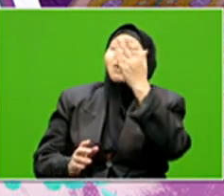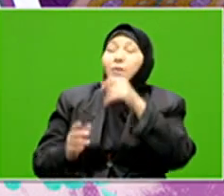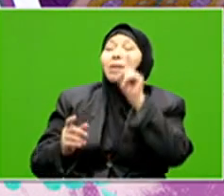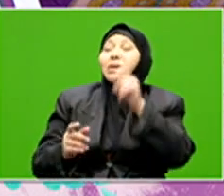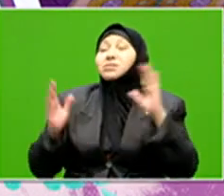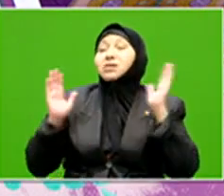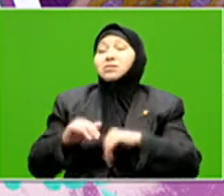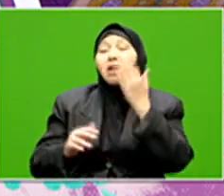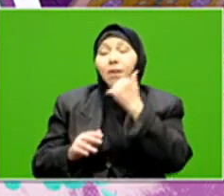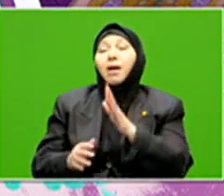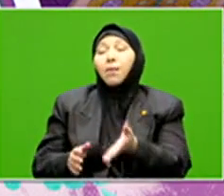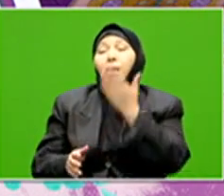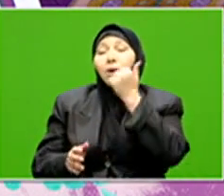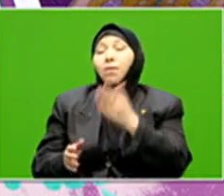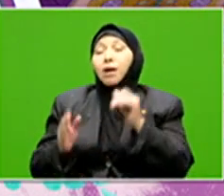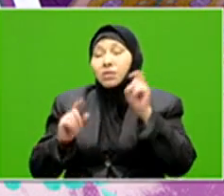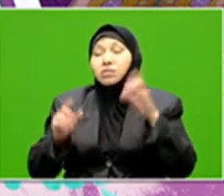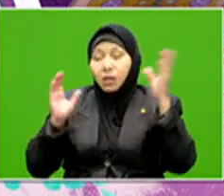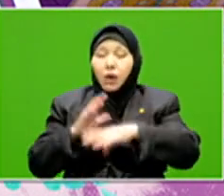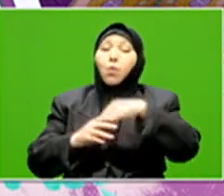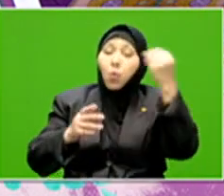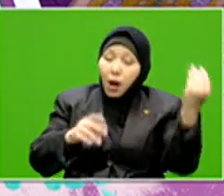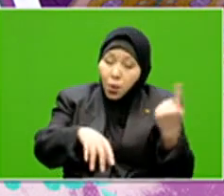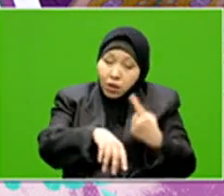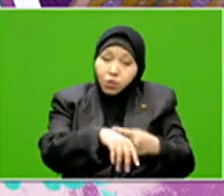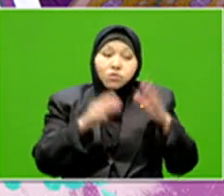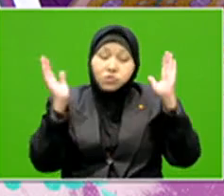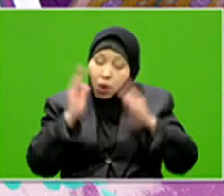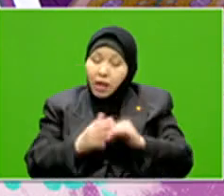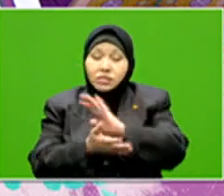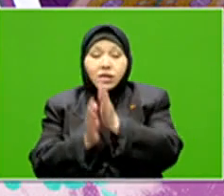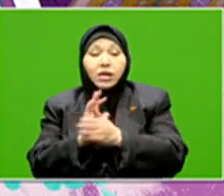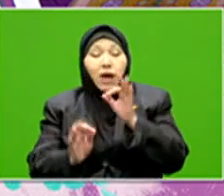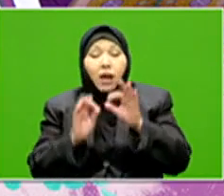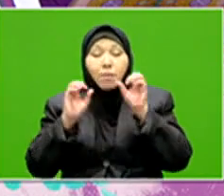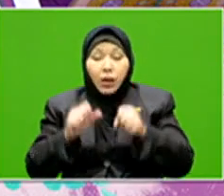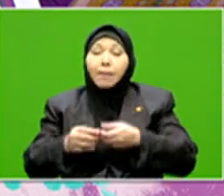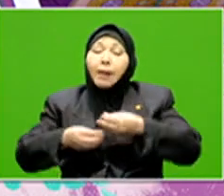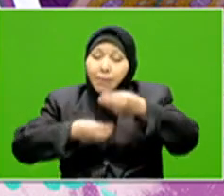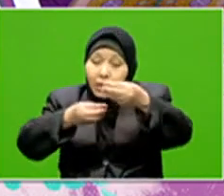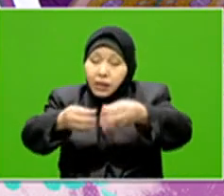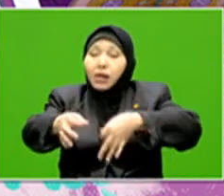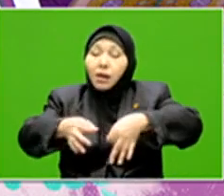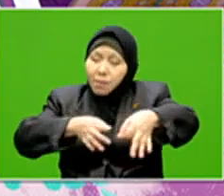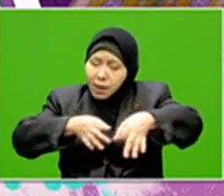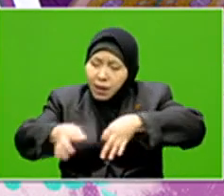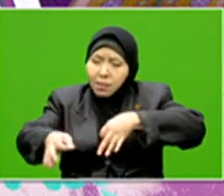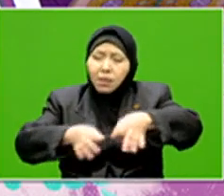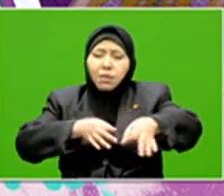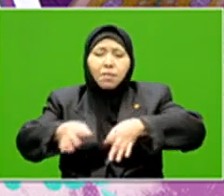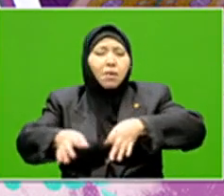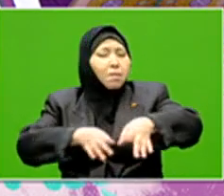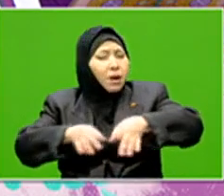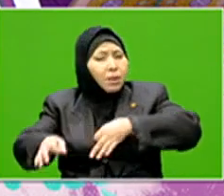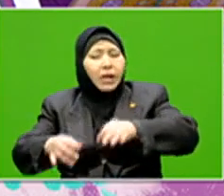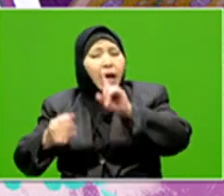kaitan dengan apa yang Nabi Syuaib di luar waktu solat. Kalau boleh Ustaz Syamsul memberi tadabbur daripada ayat ini, dan juga